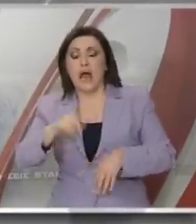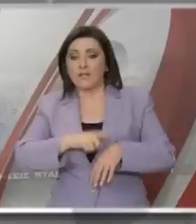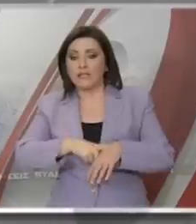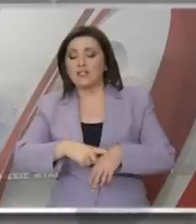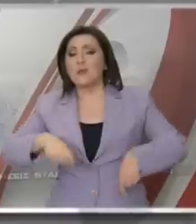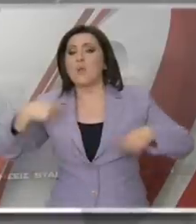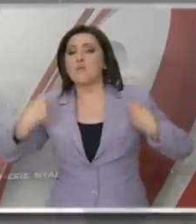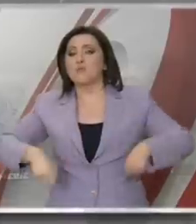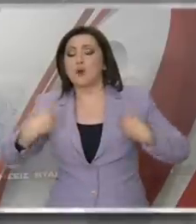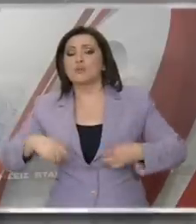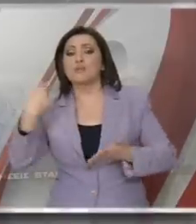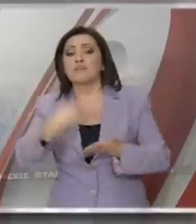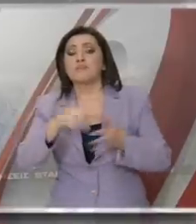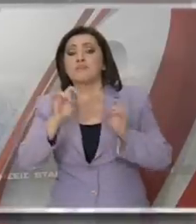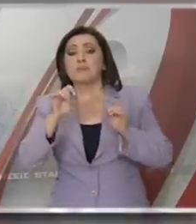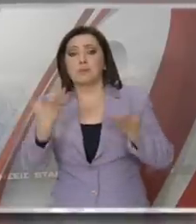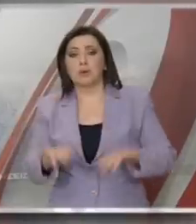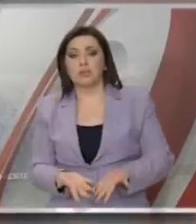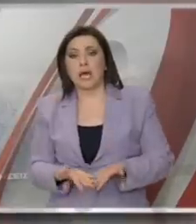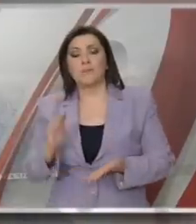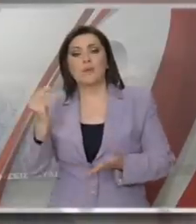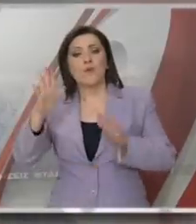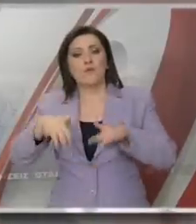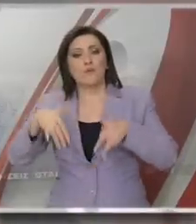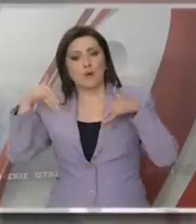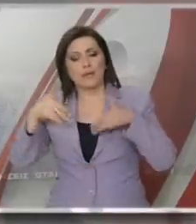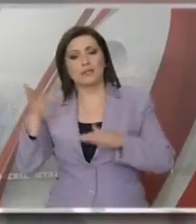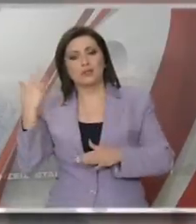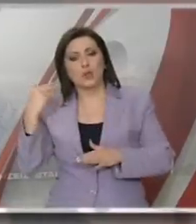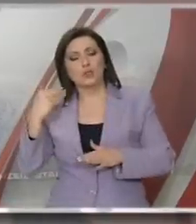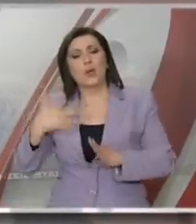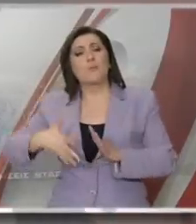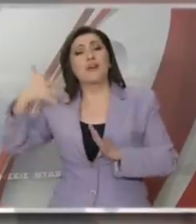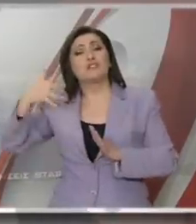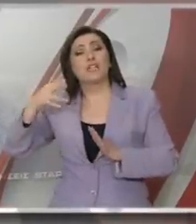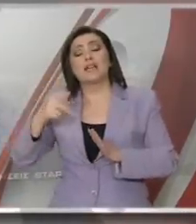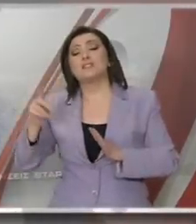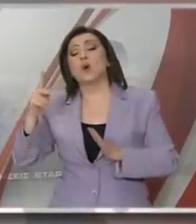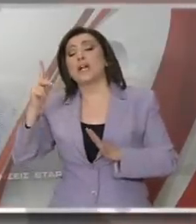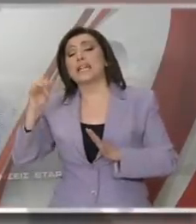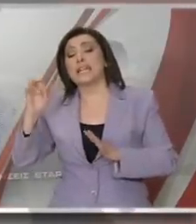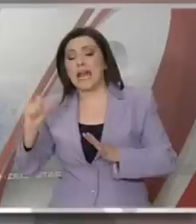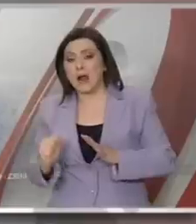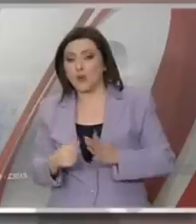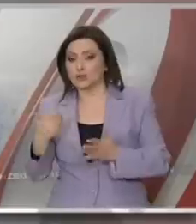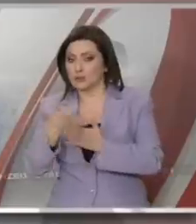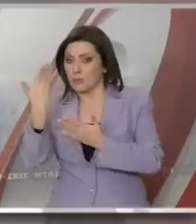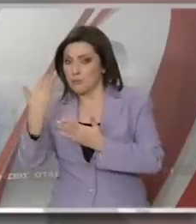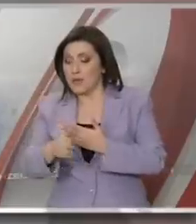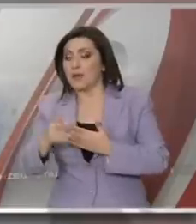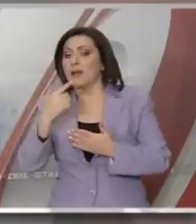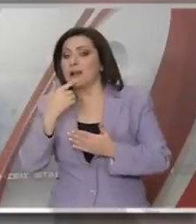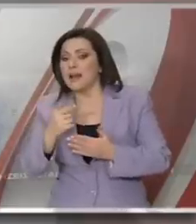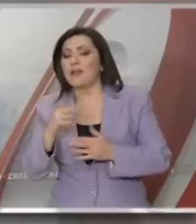πληρώνουν τίποτα έχουμε περάσει από μία βουλή στην οποία με τροπολογία που κατέβασε ο κυριάκος μητσοτάκης όχι μία αλλά πέντε φορές μέχρι να ψηφιστεί χαρίστηκαν